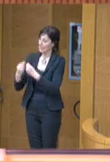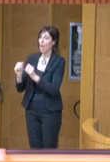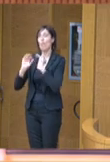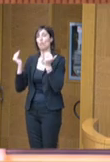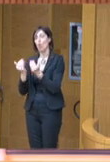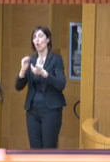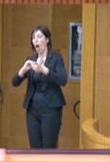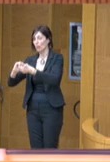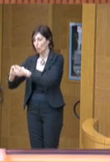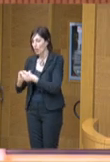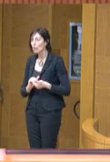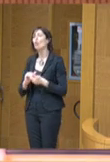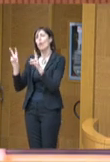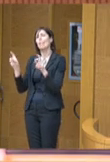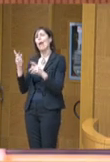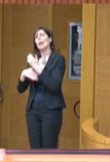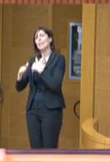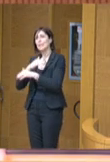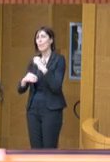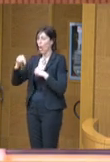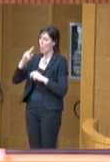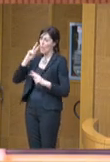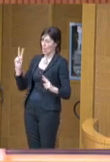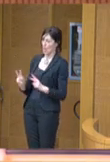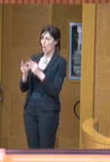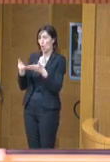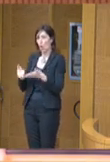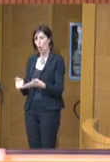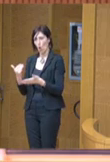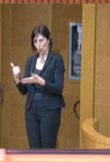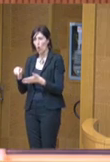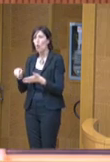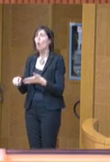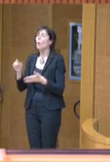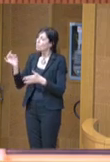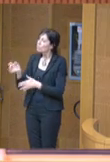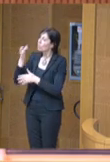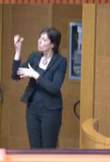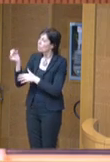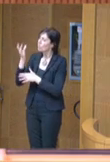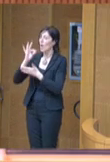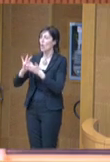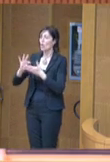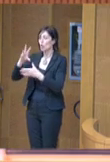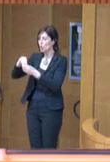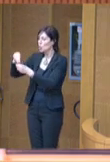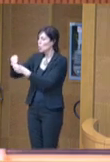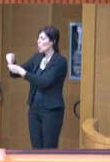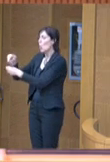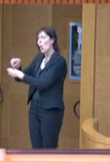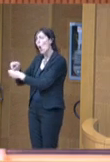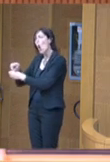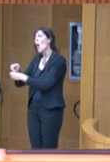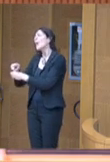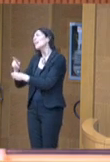associativo al tema della disabilità. Oggi qua ci siamo incontrati e ogni tanto nelle scuole ci si passa vicino,